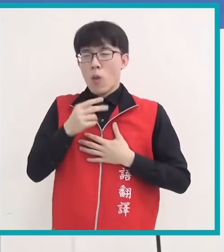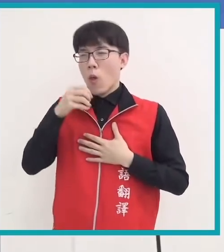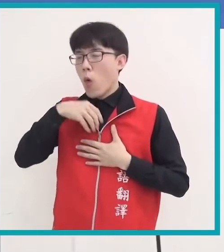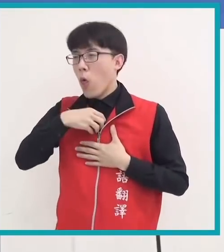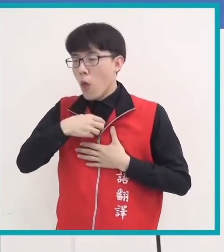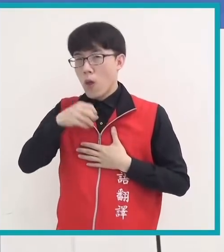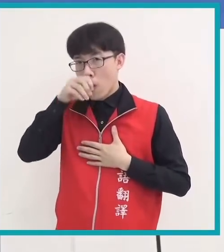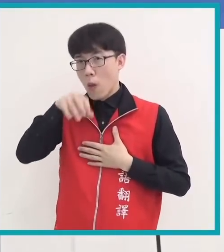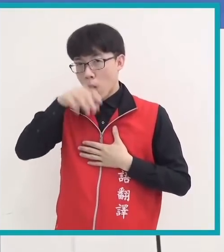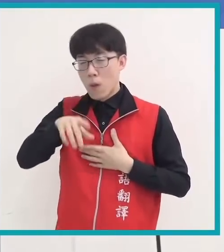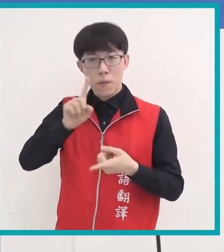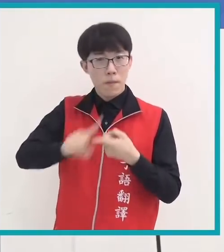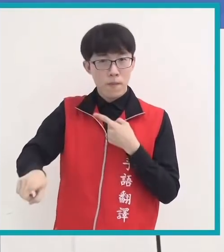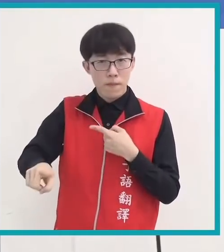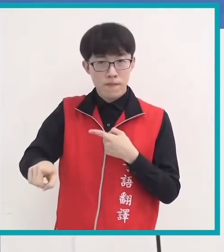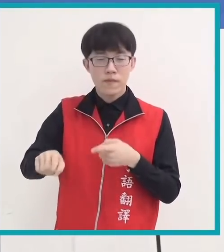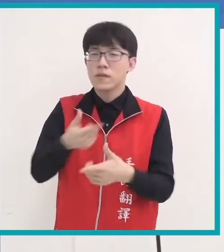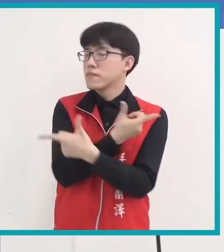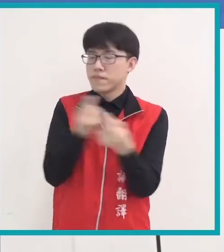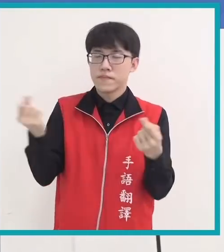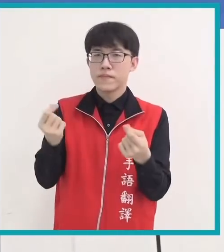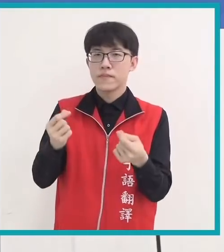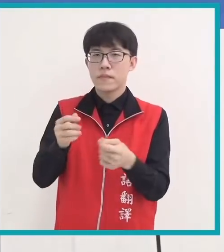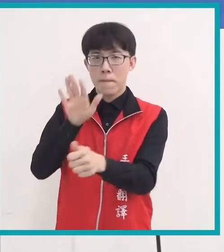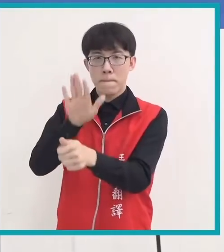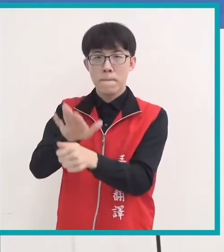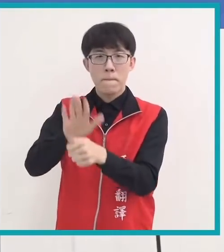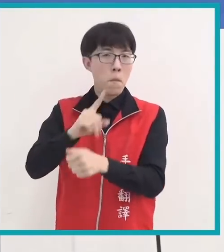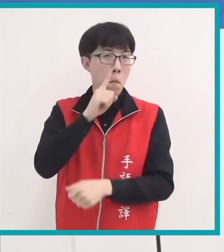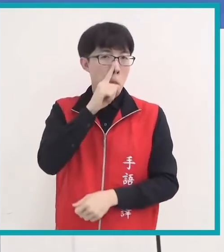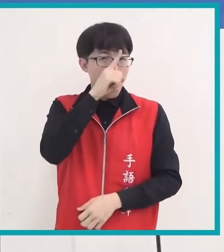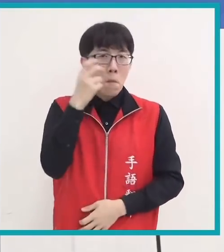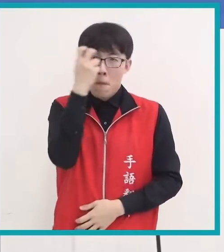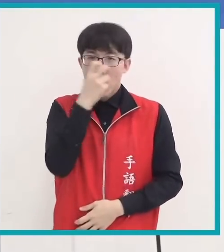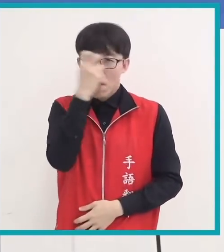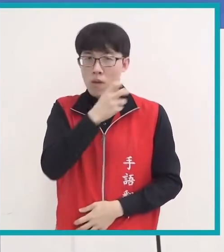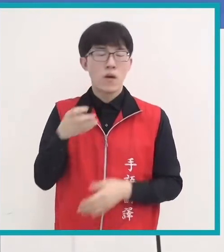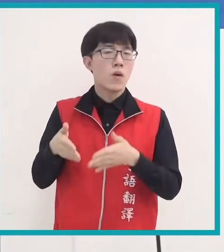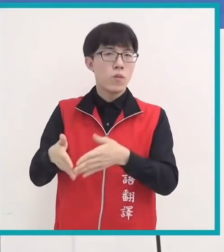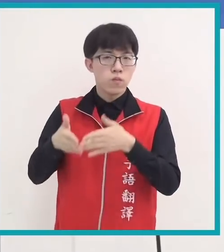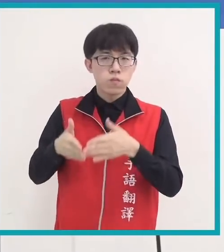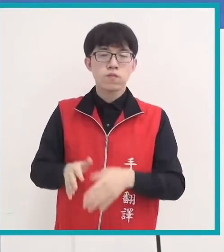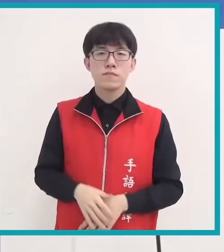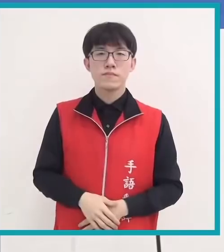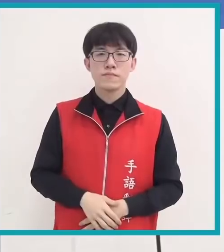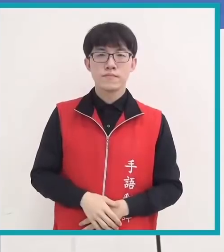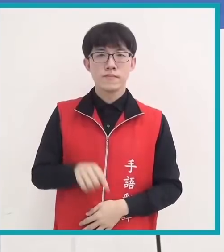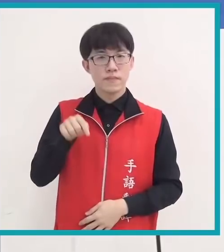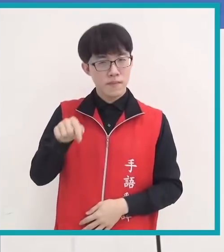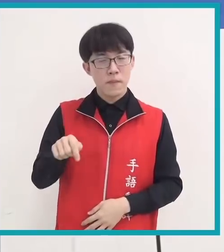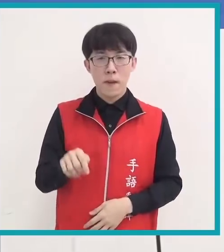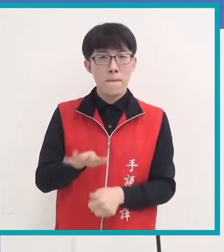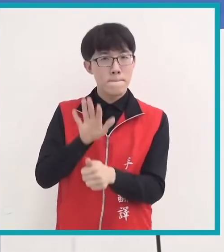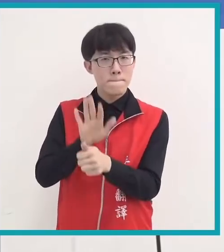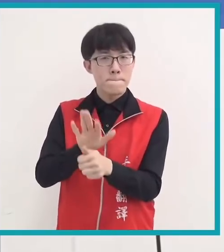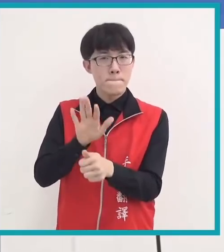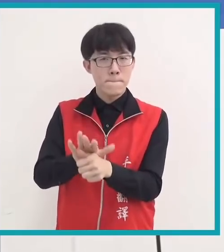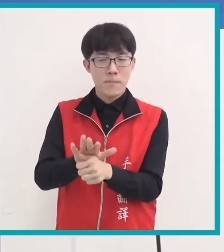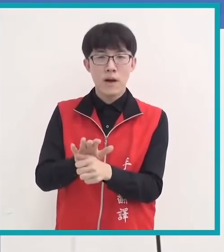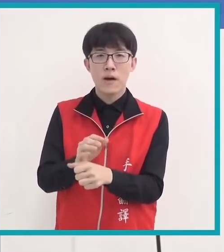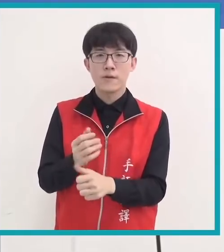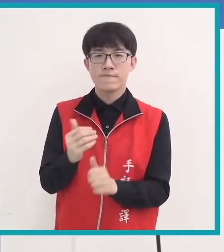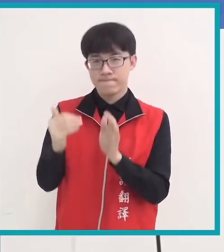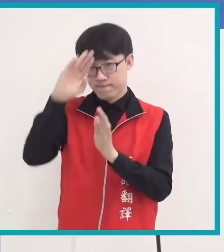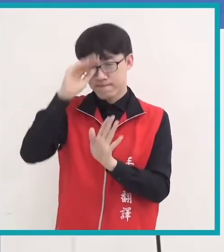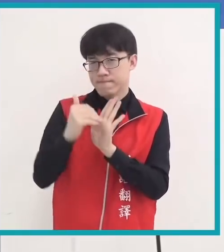检，那确保这个健康监测哦，可以这个到达哦预警的作用。好，这个是有